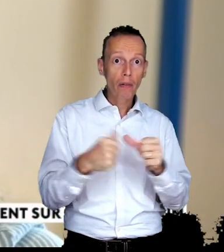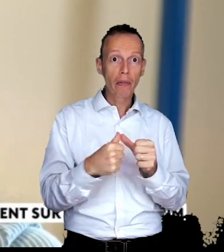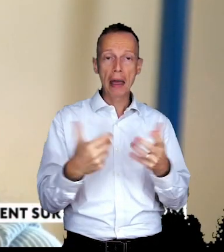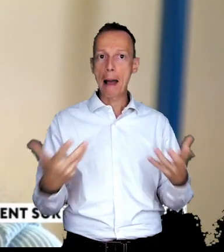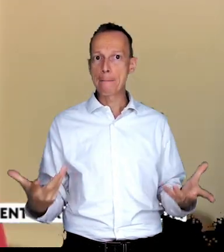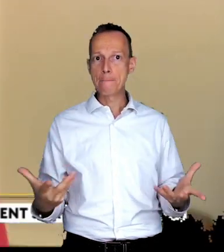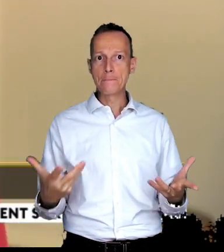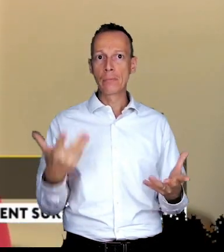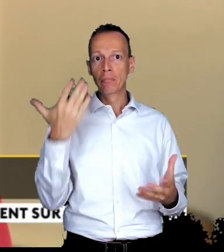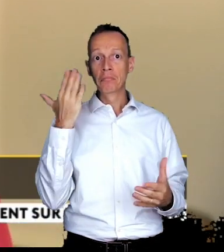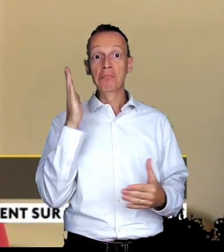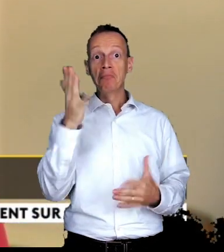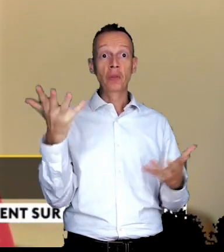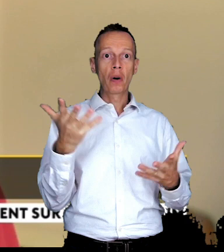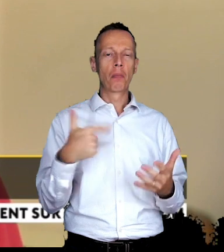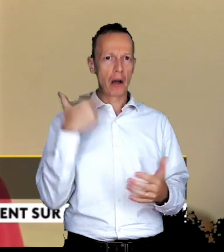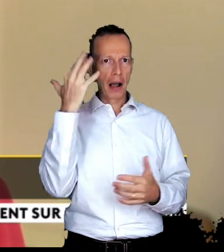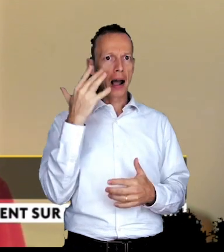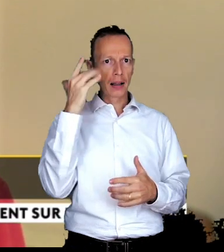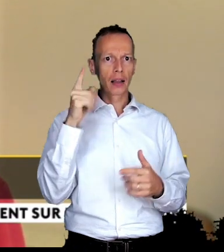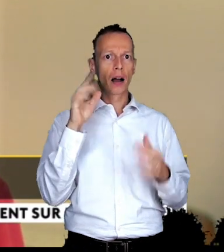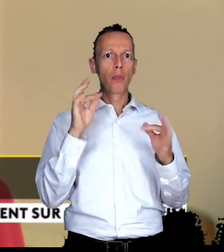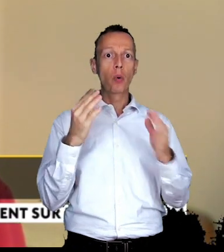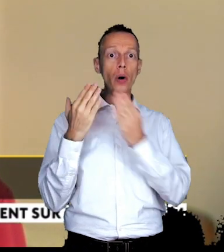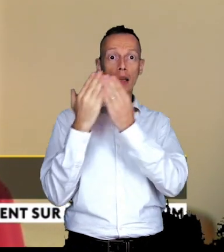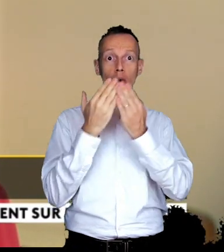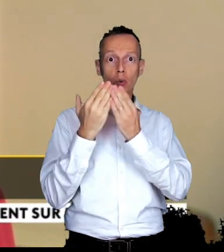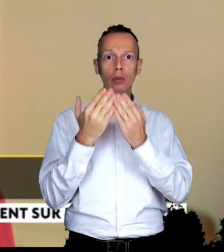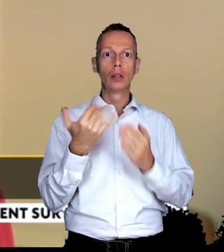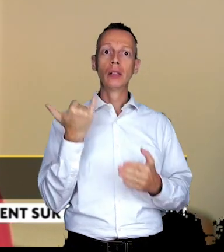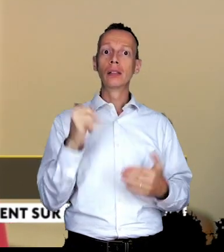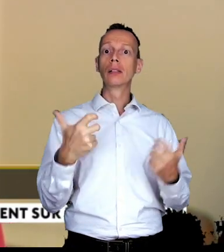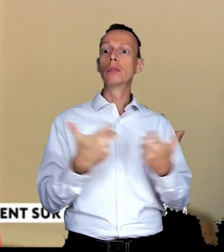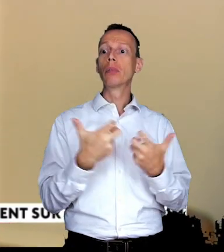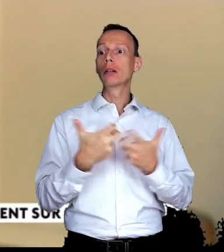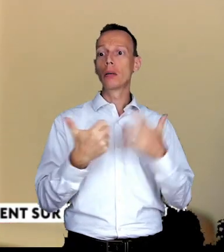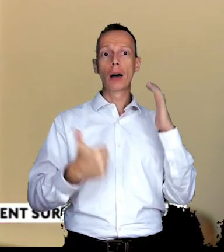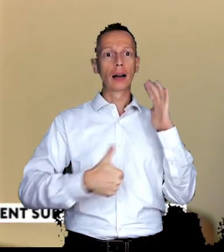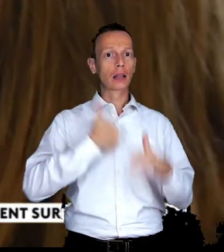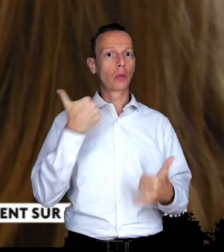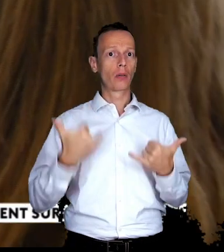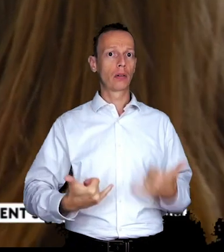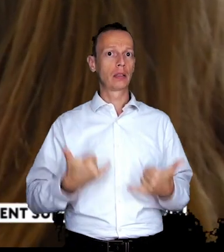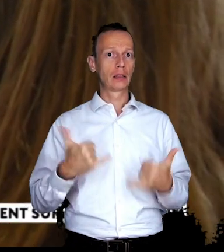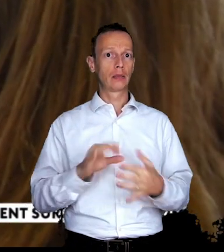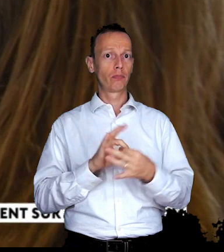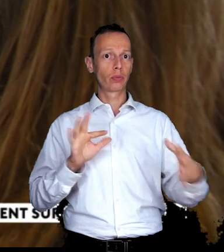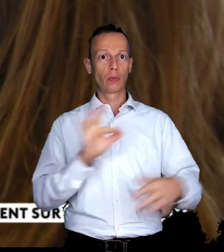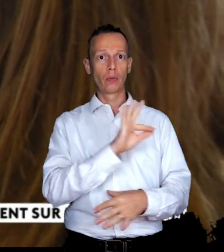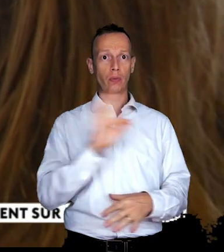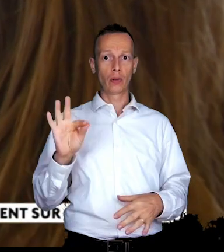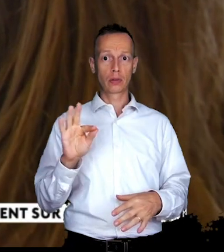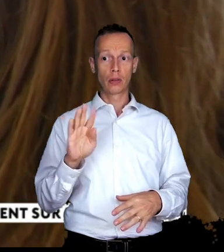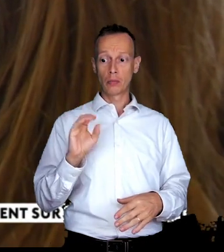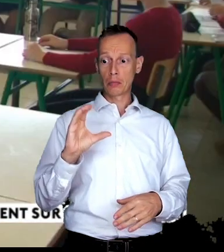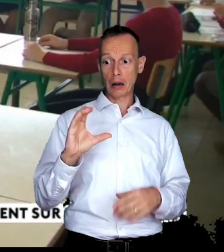année. On est perdu et puis on ne sait pas quoi penser parce qu'on ne sait pas, on s'attend à quoi. Mes inquiétudes, c'est